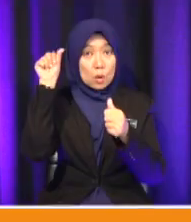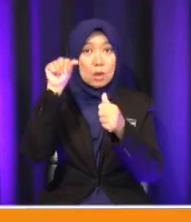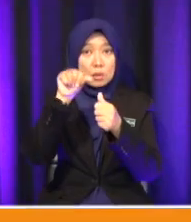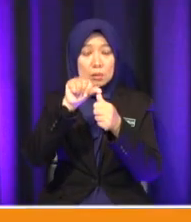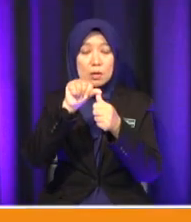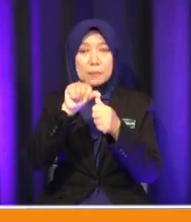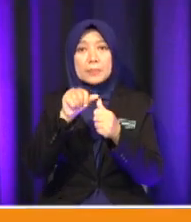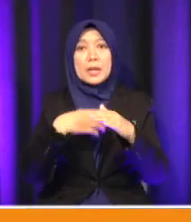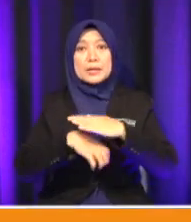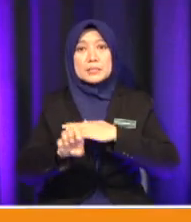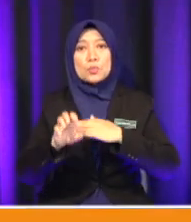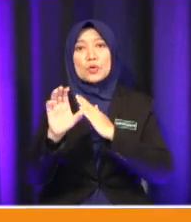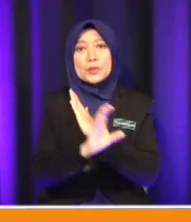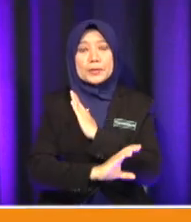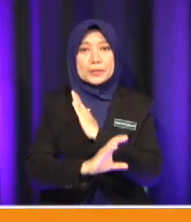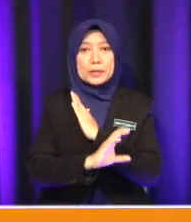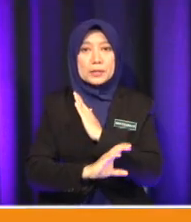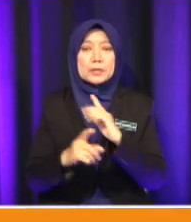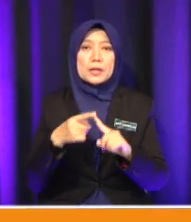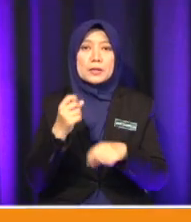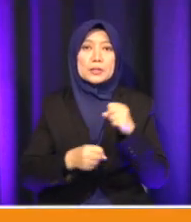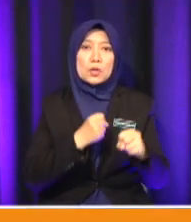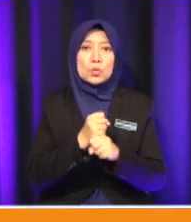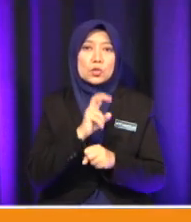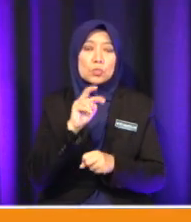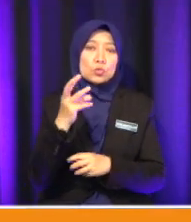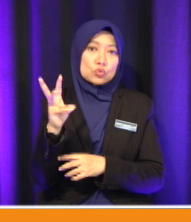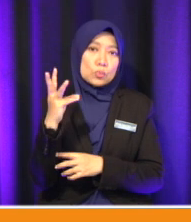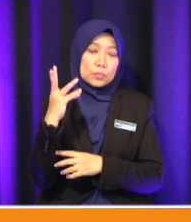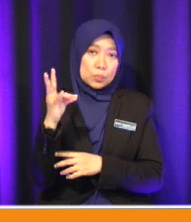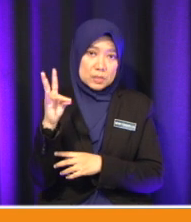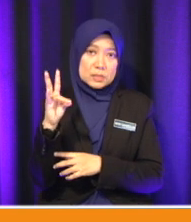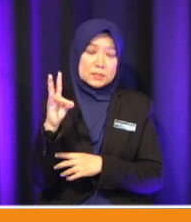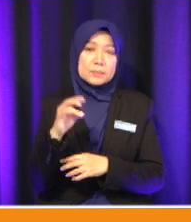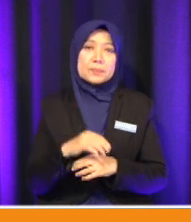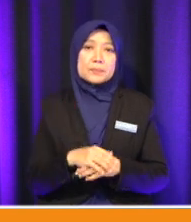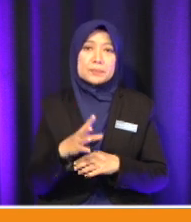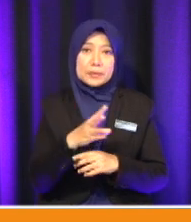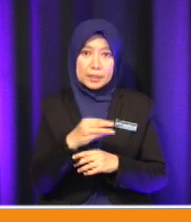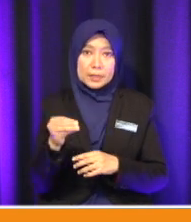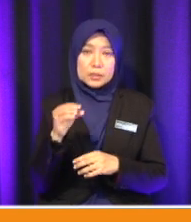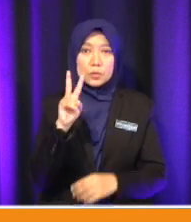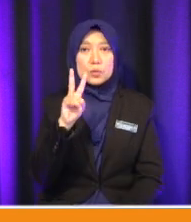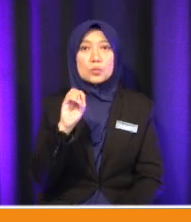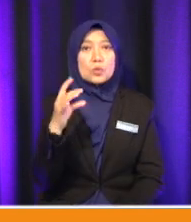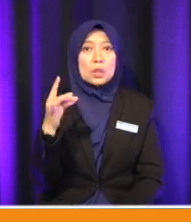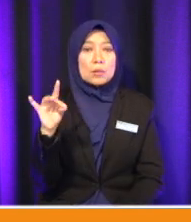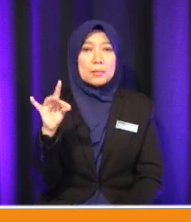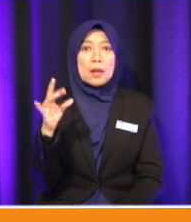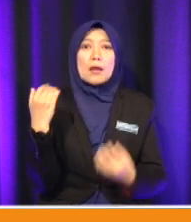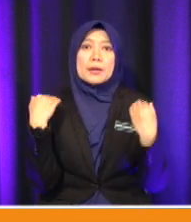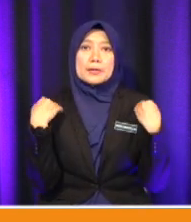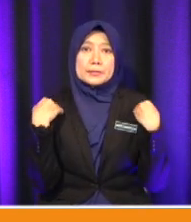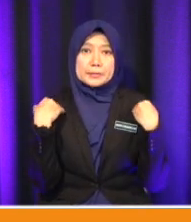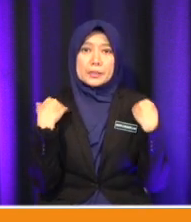haluan ekspor utama negara dari tahun 2017 dan 2018 ini berlaku peningkatanlah